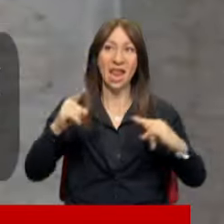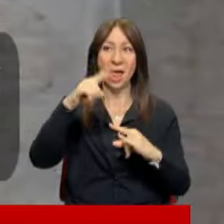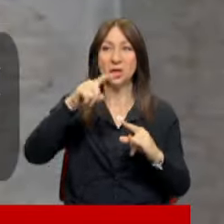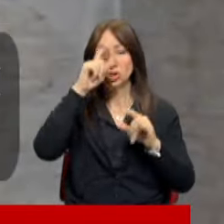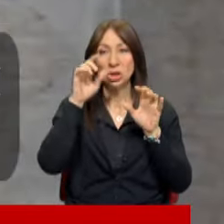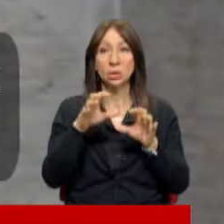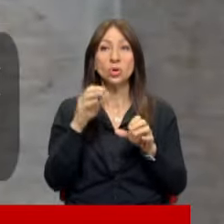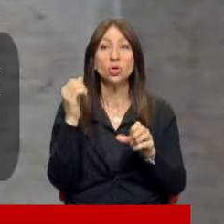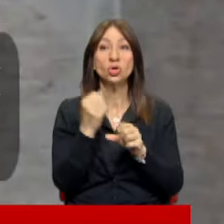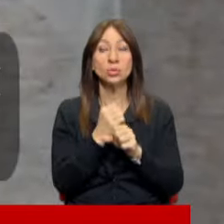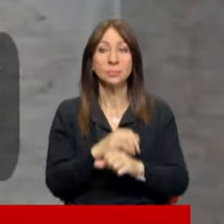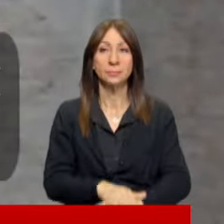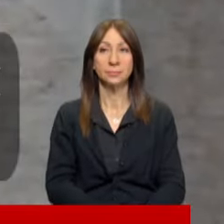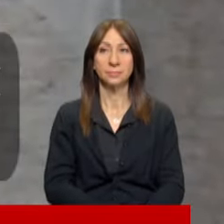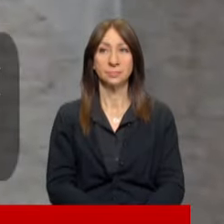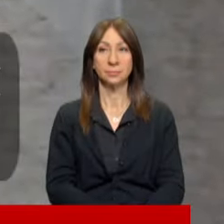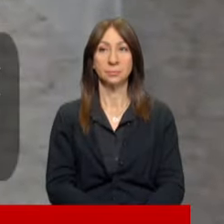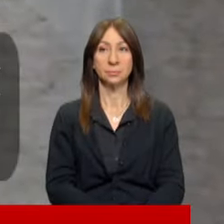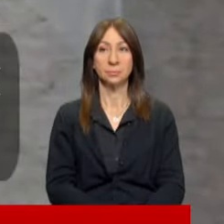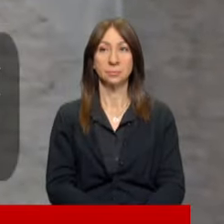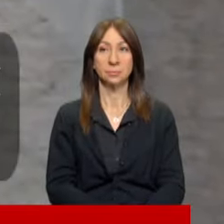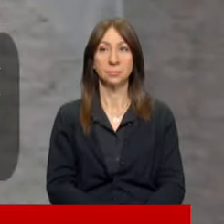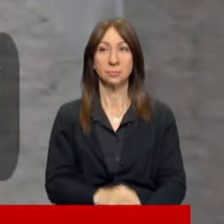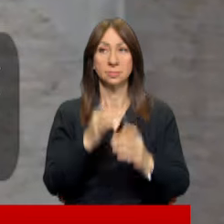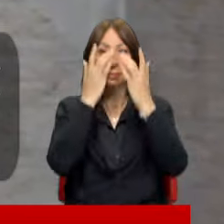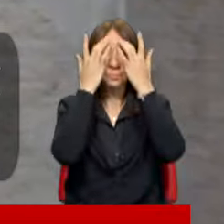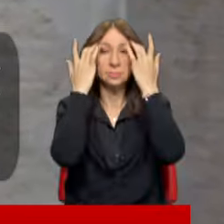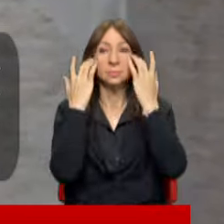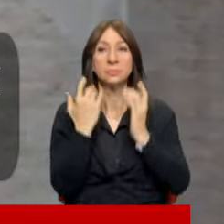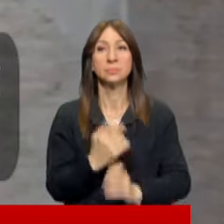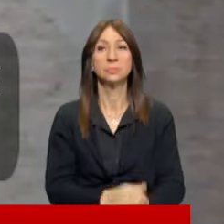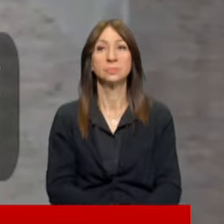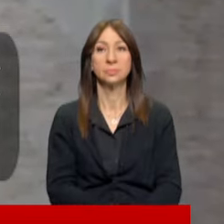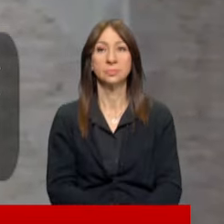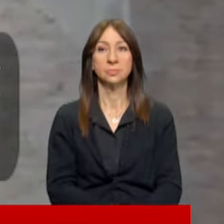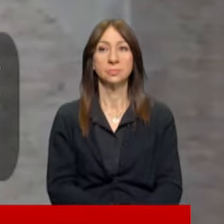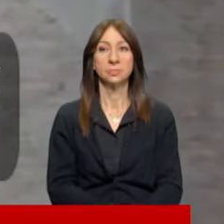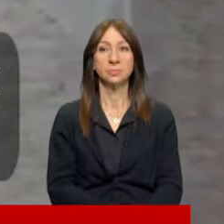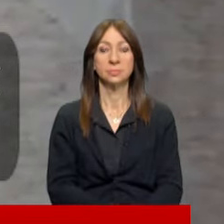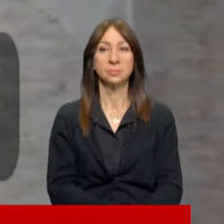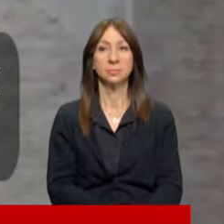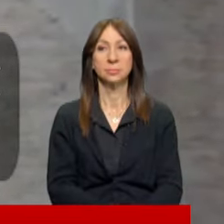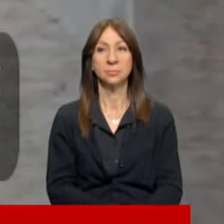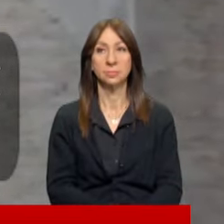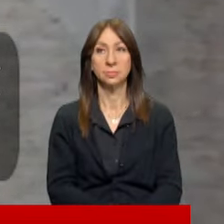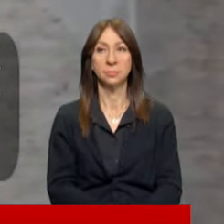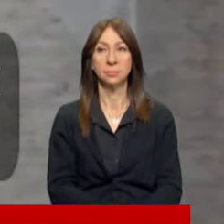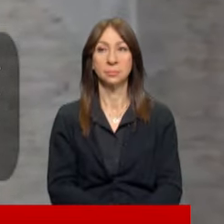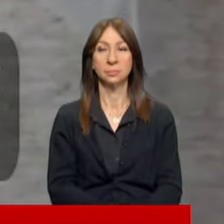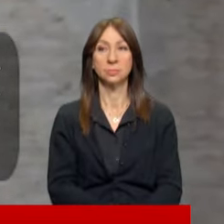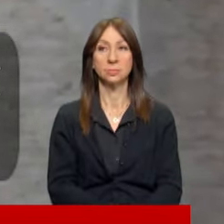ısıttık. Kömürle ısıtılması, akıl tutulması arkadaşlar günlük normal bir